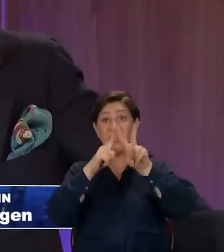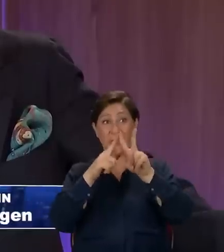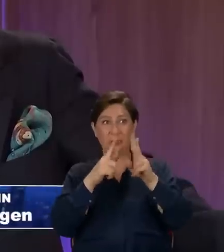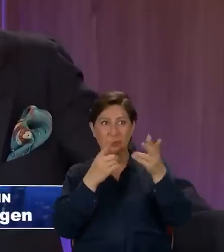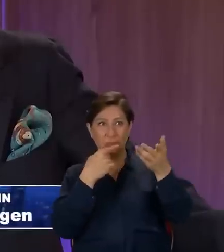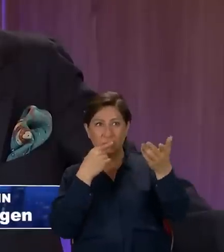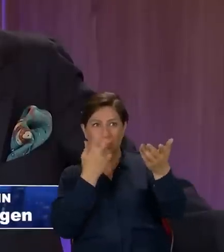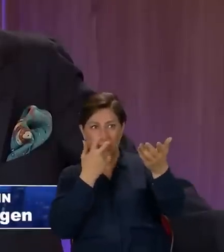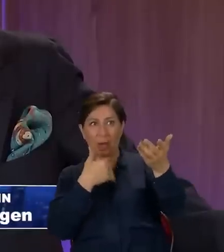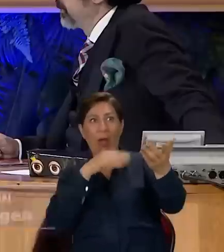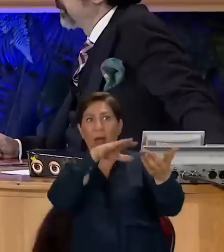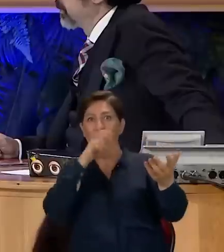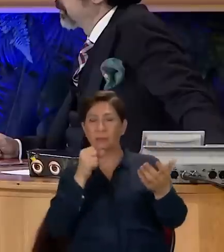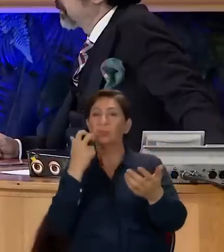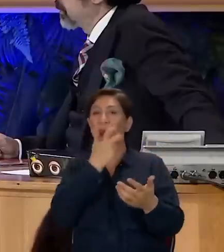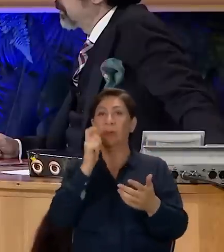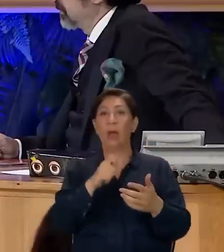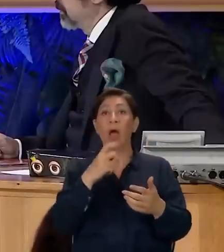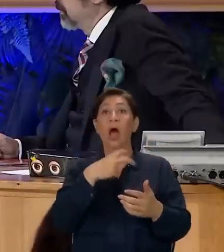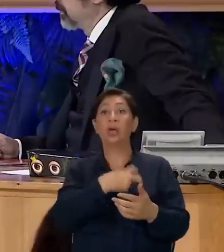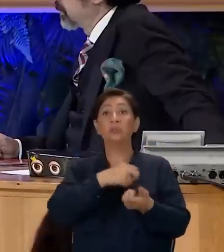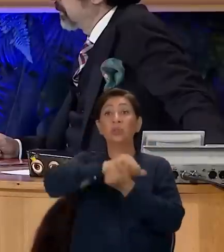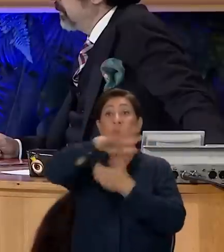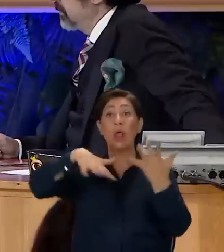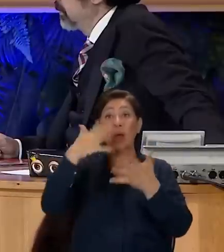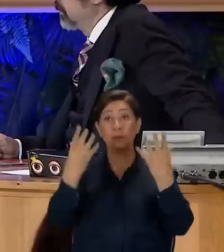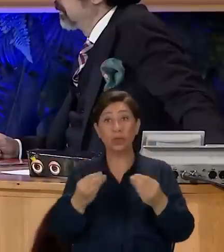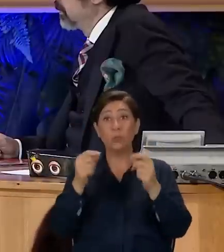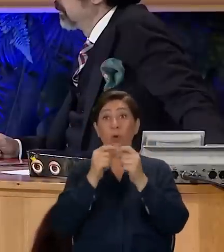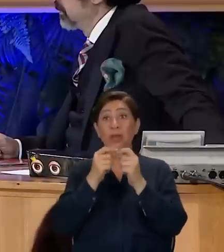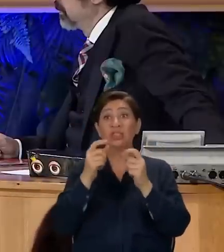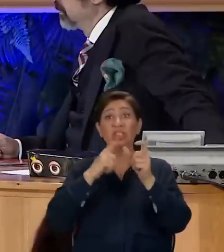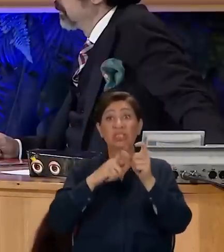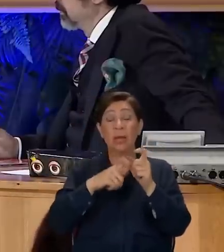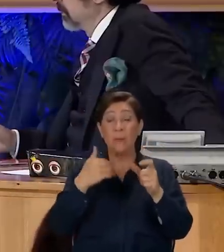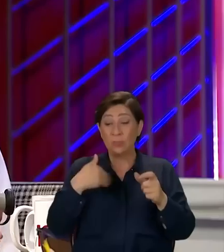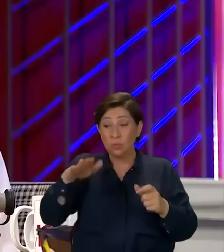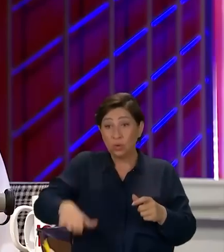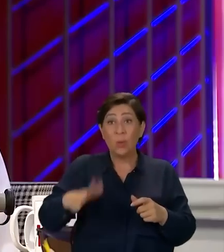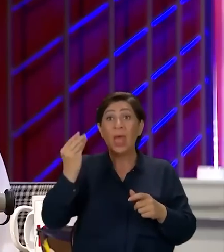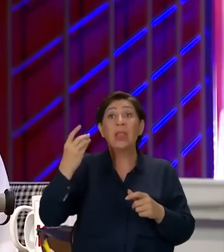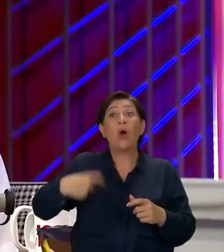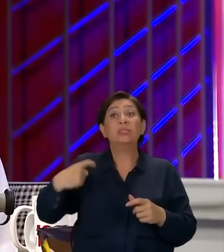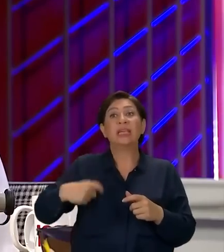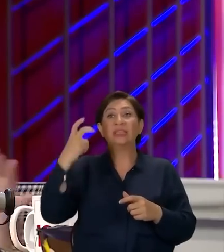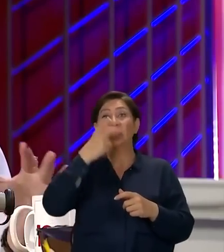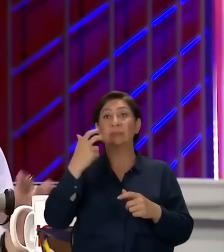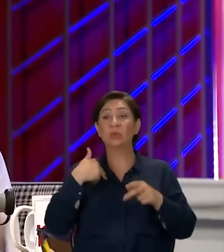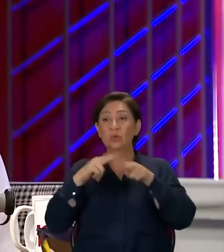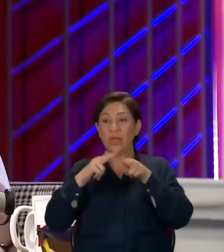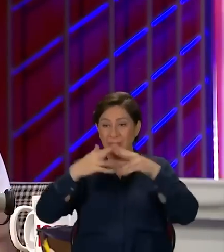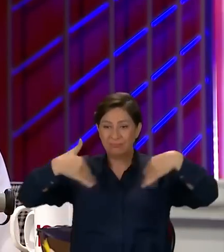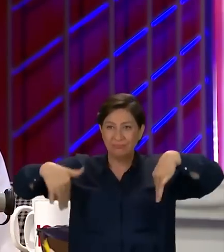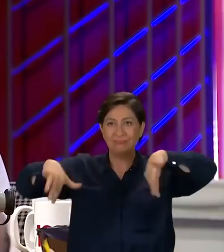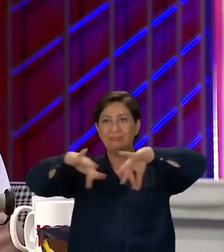Ya, yani. Ve Aşkımız Olay Olacak, Burhan Çaçan'ın şarkısı benim çocukluğumun en özel şarkısıdır. Biz böyle kuzenler falan